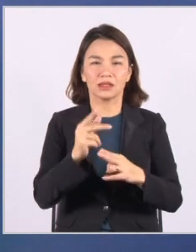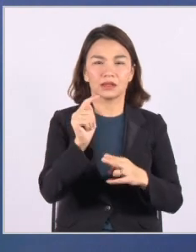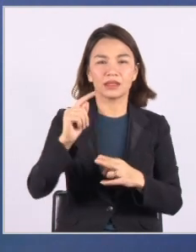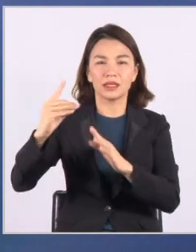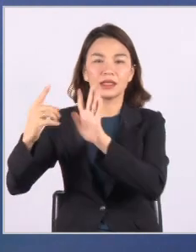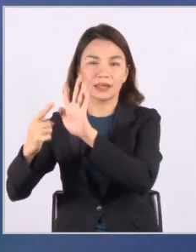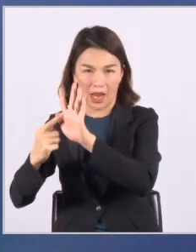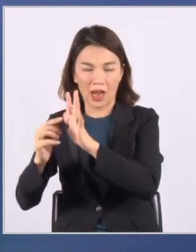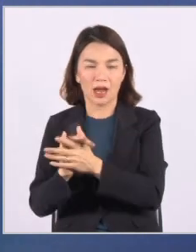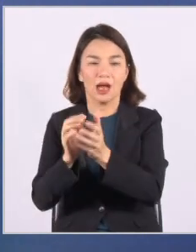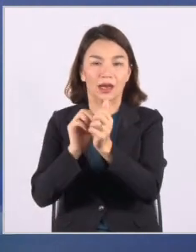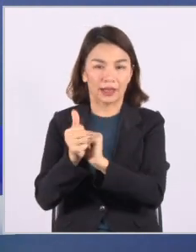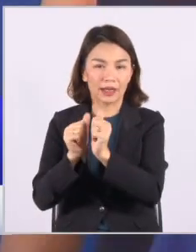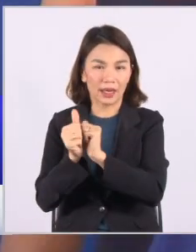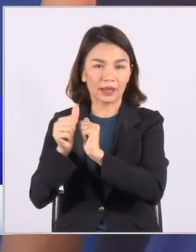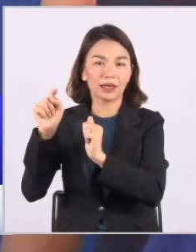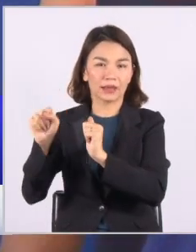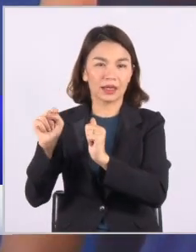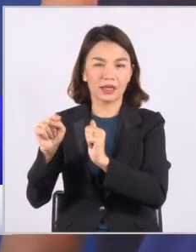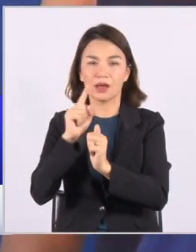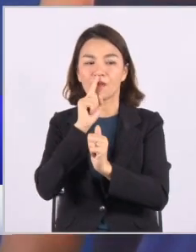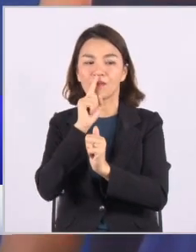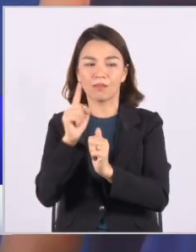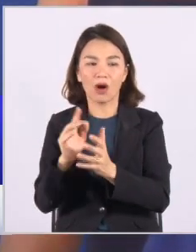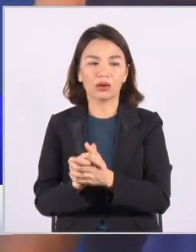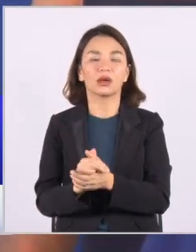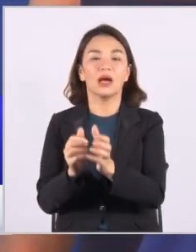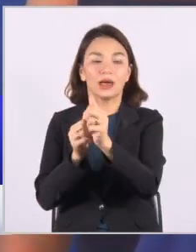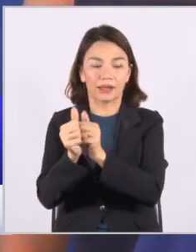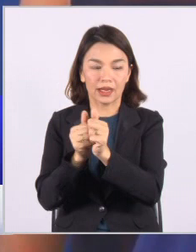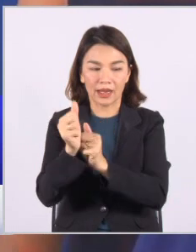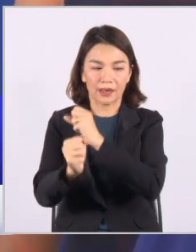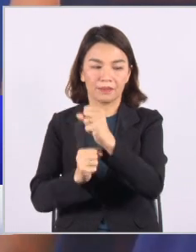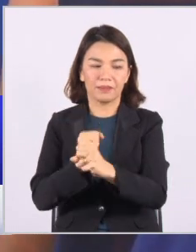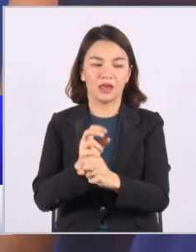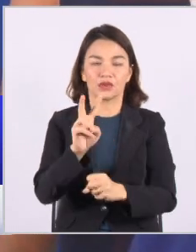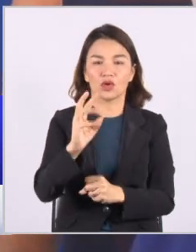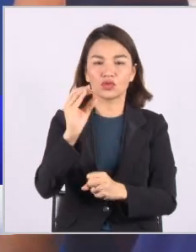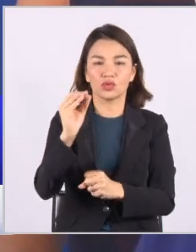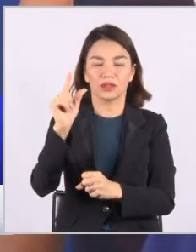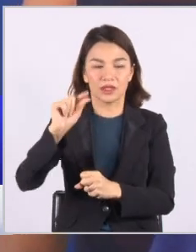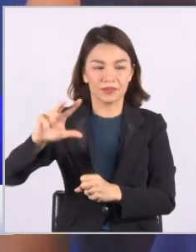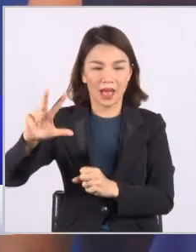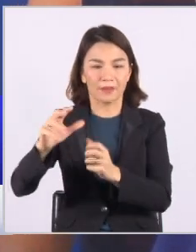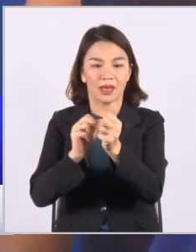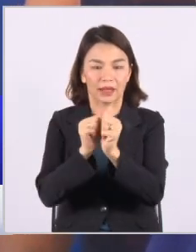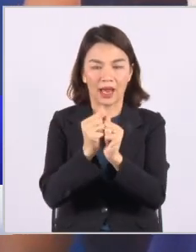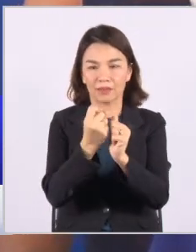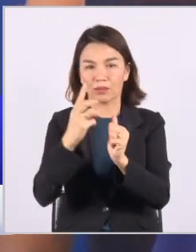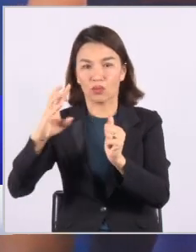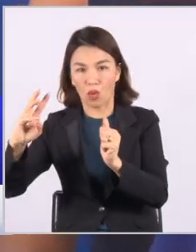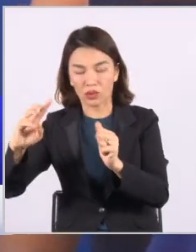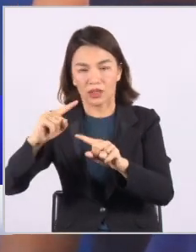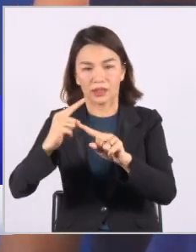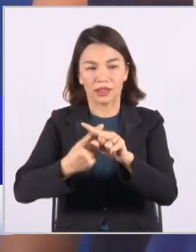การแข่งขันรายการ Be Quick Thailand Super Series นั้นก็เปิดเผยถึงการแข่งขันปี2023ว่าจะเกิดขึ้น6ครั้งโดยเดือนมีนาคมจะมีการซ้อมส